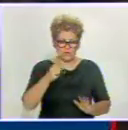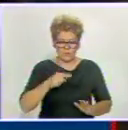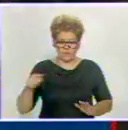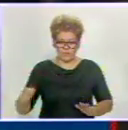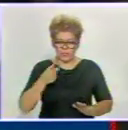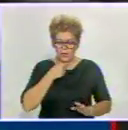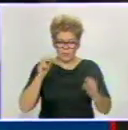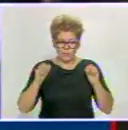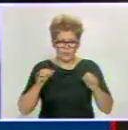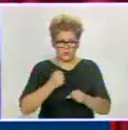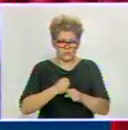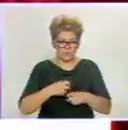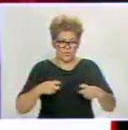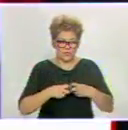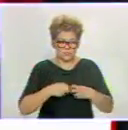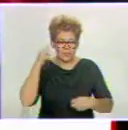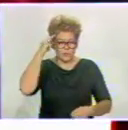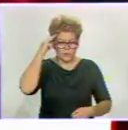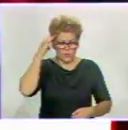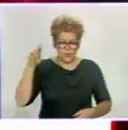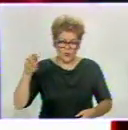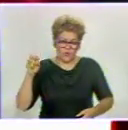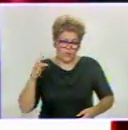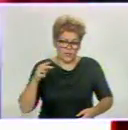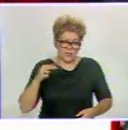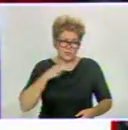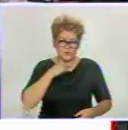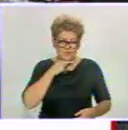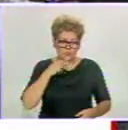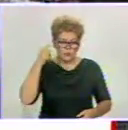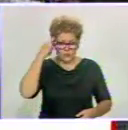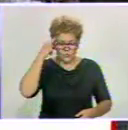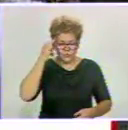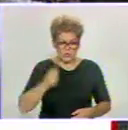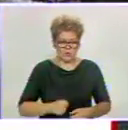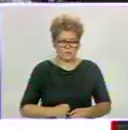profesorii să fie testați psihologic, la Rovinar nici directorul școlii nu cunoaște acest lucru.